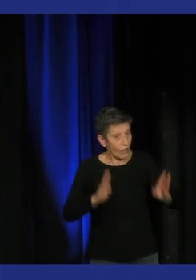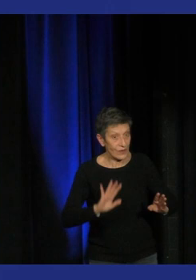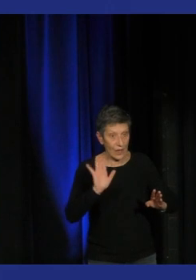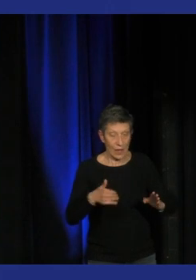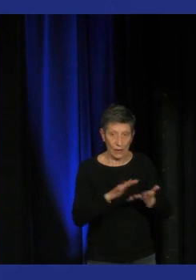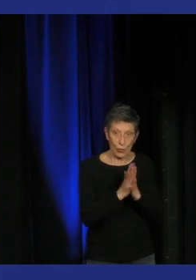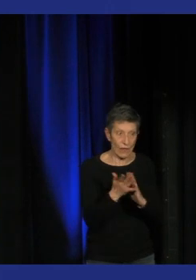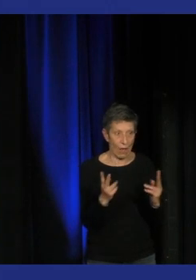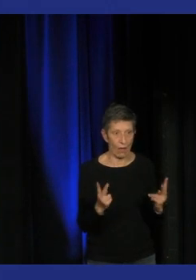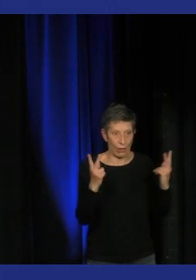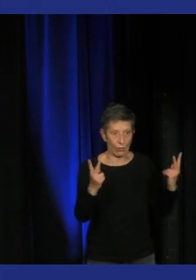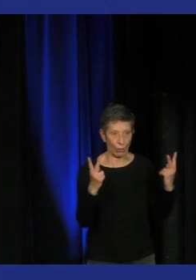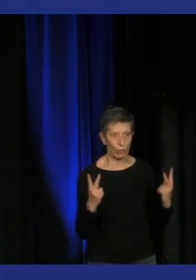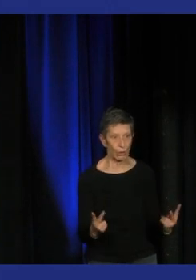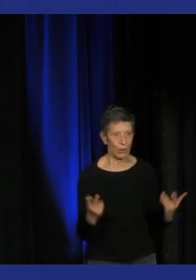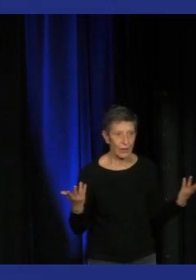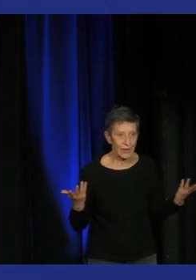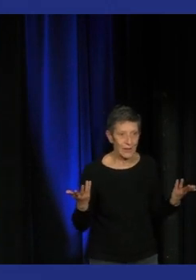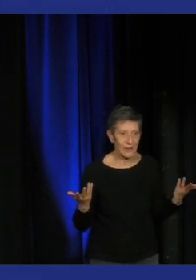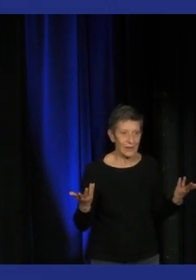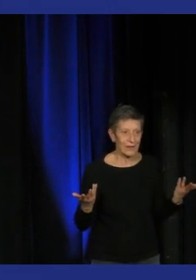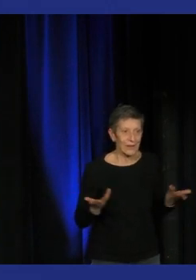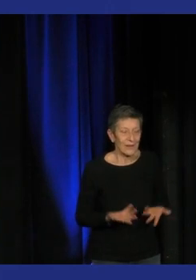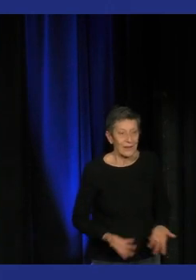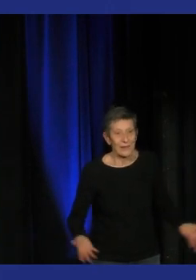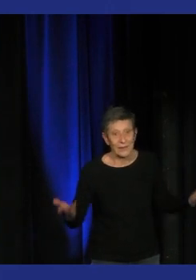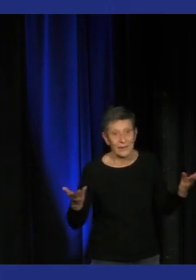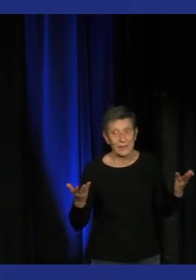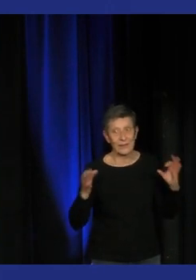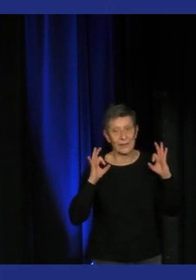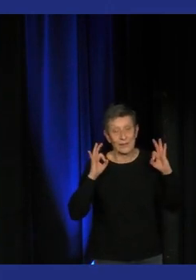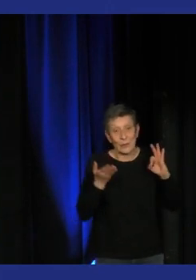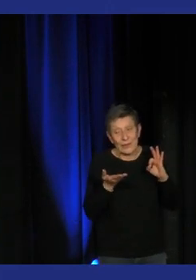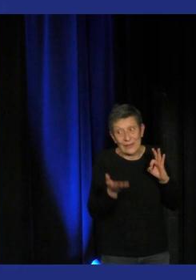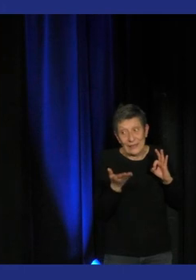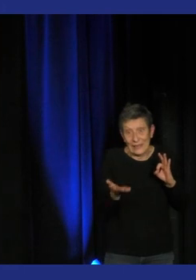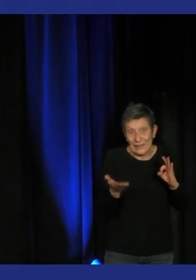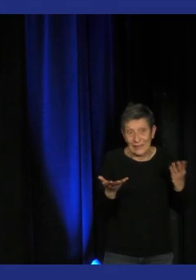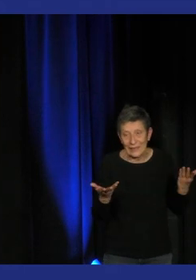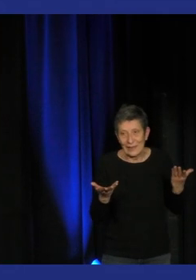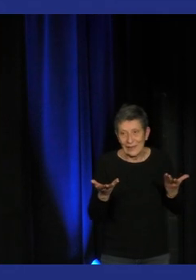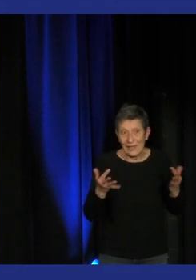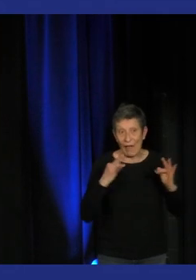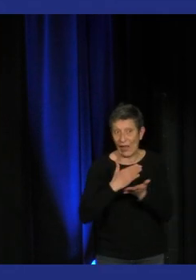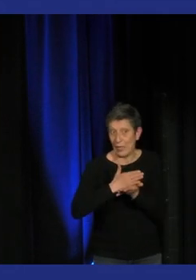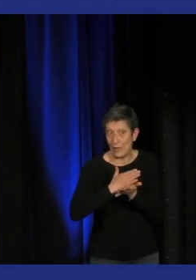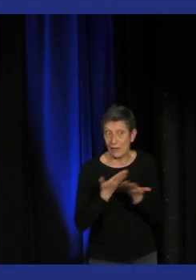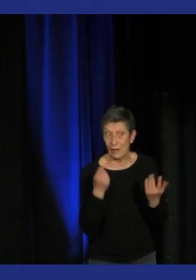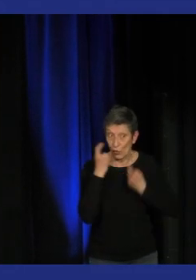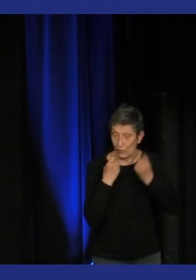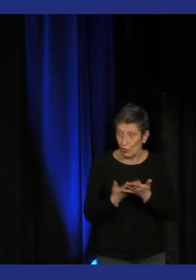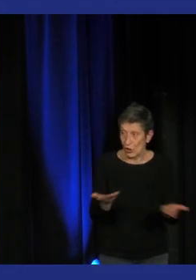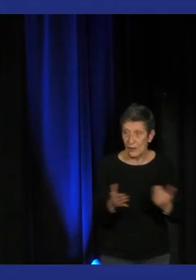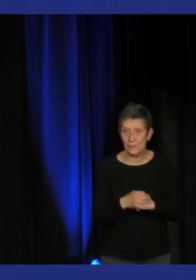questions qui se posent par rapport à la question de la liminalité ici. Et en faisant très très très